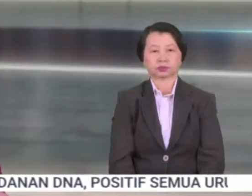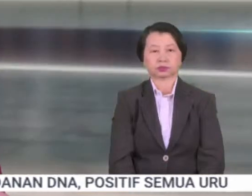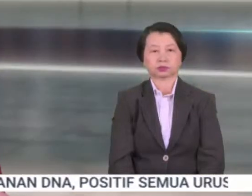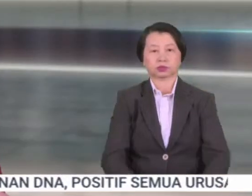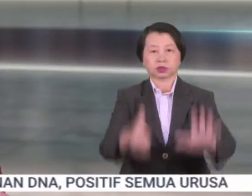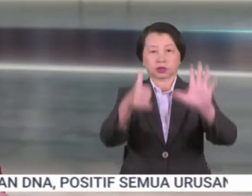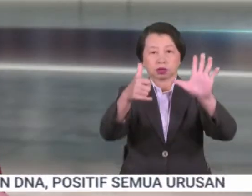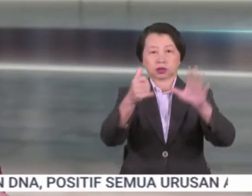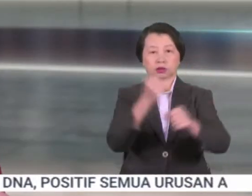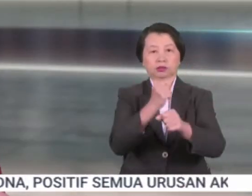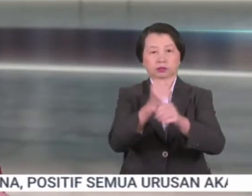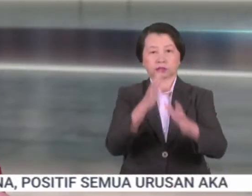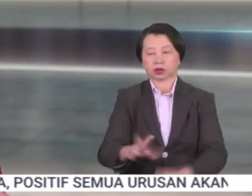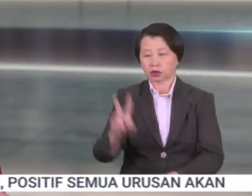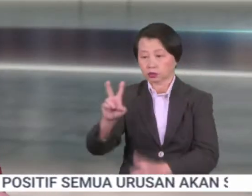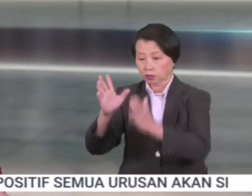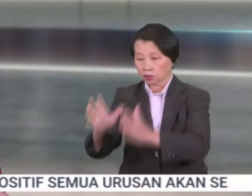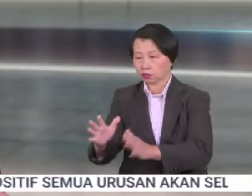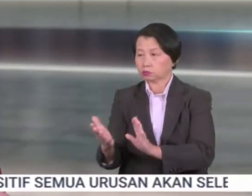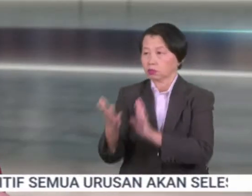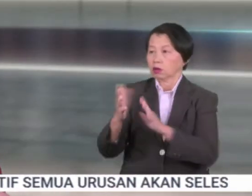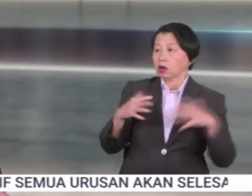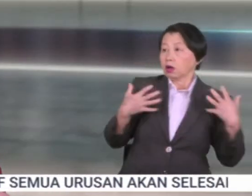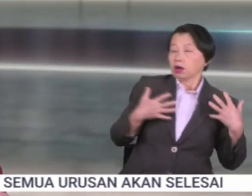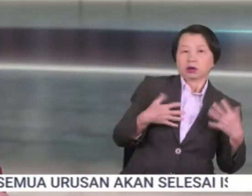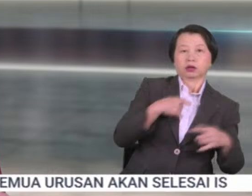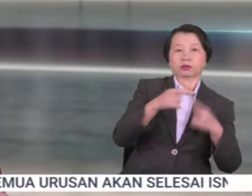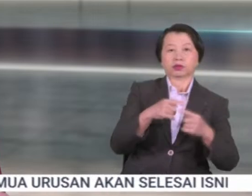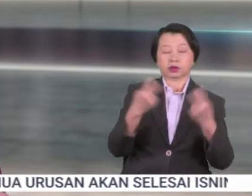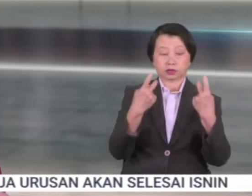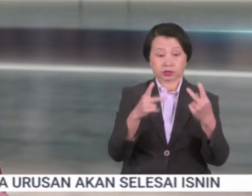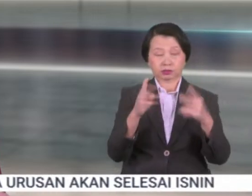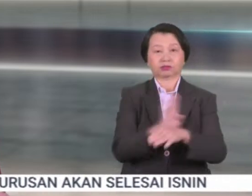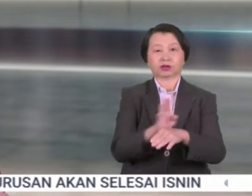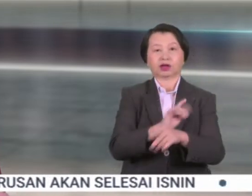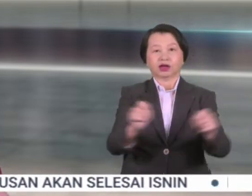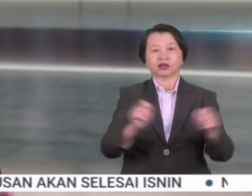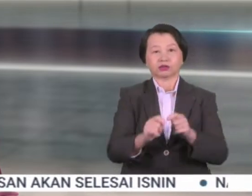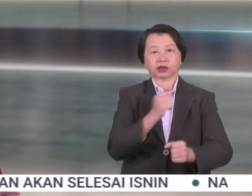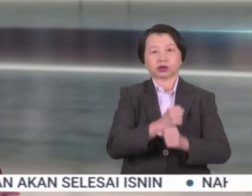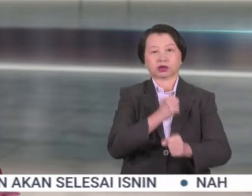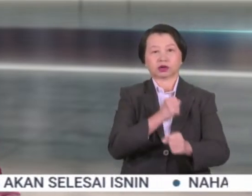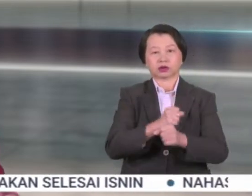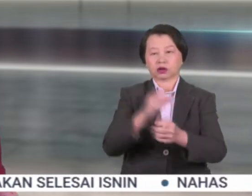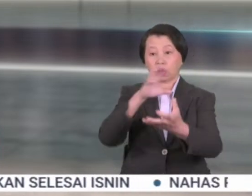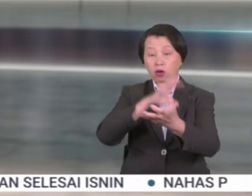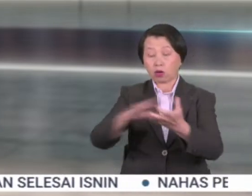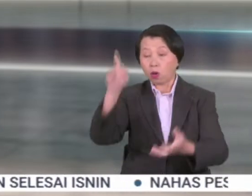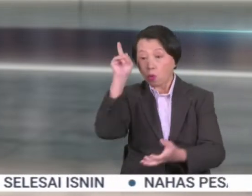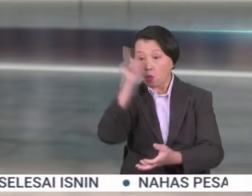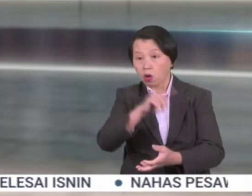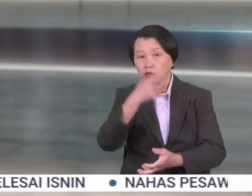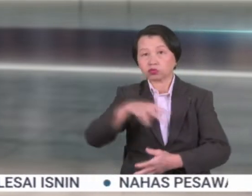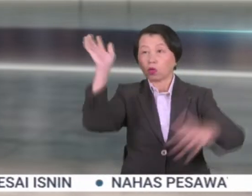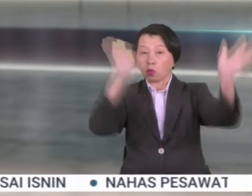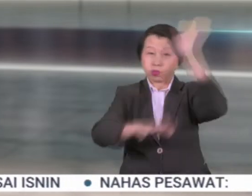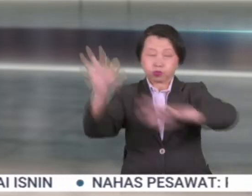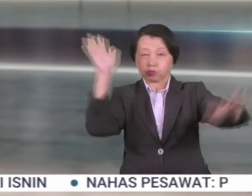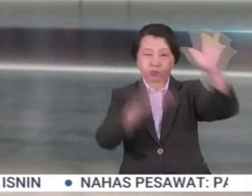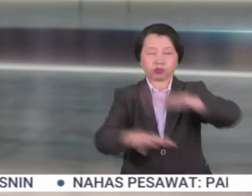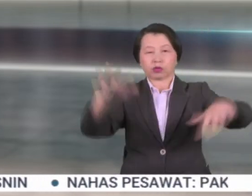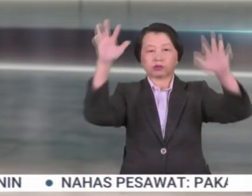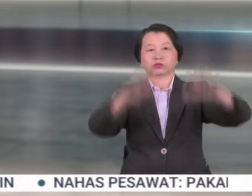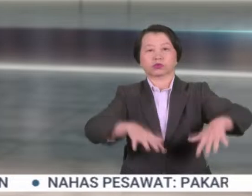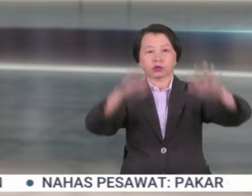enam pekerja dan dua pelanggan berdepan detik cemas apabila promis perniagaan tempat mereka bekerja rosak Teruk akibat ribut dan hujan